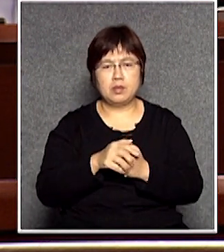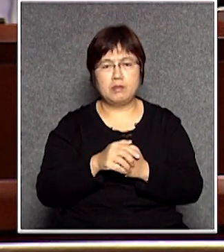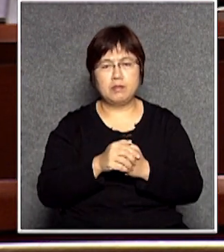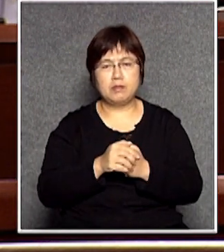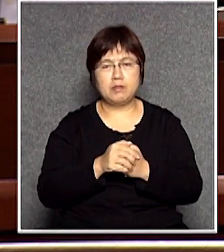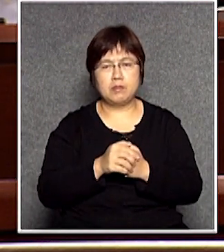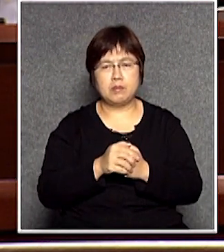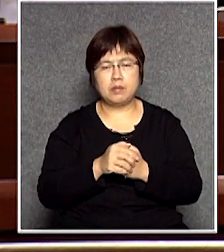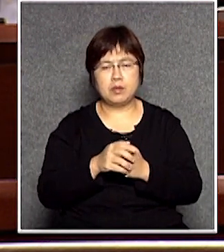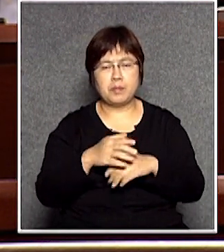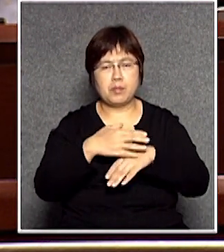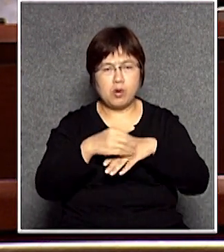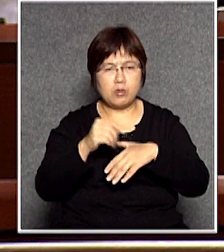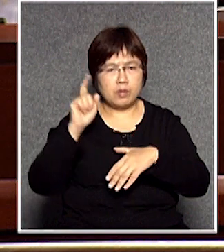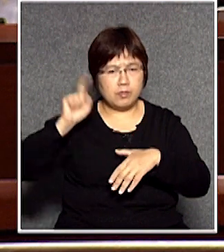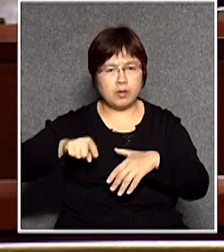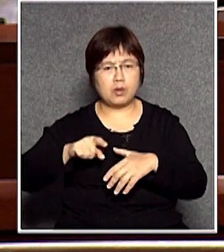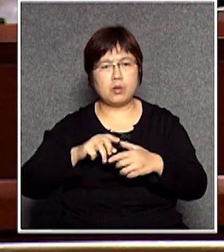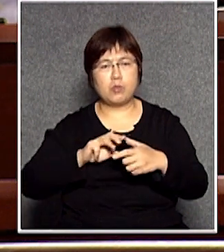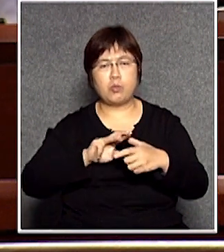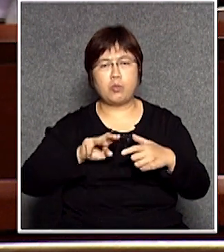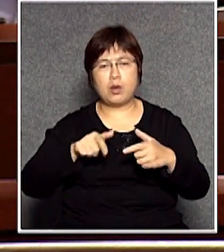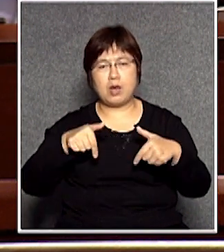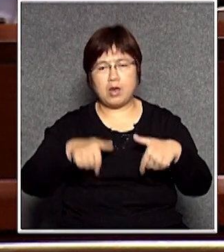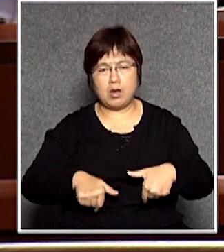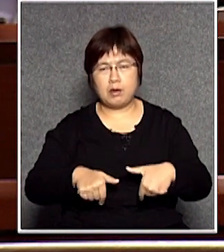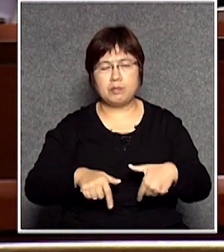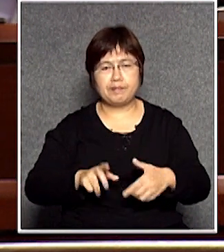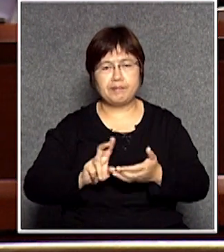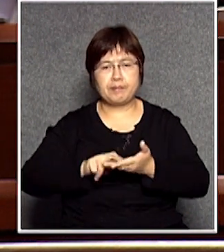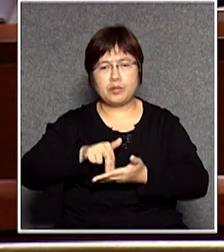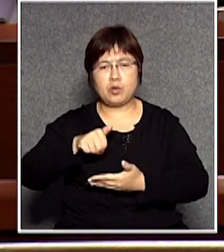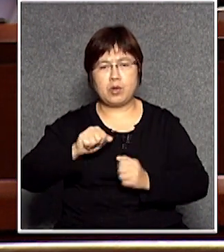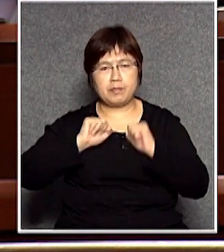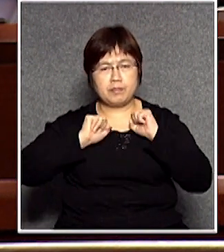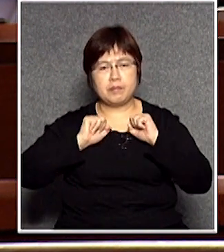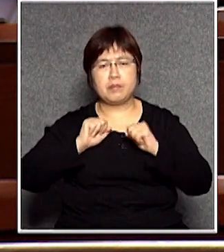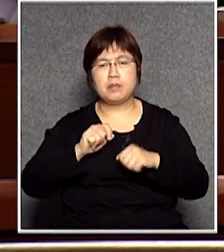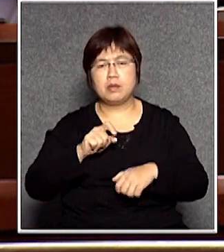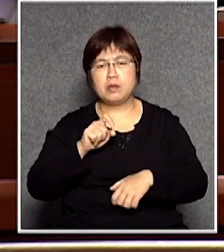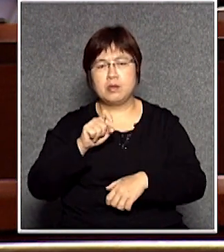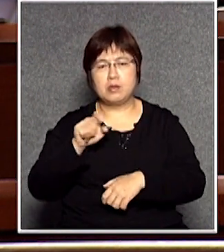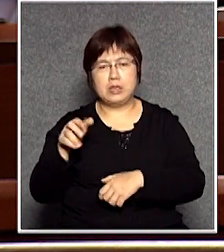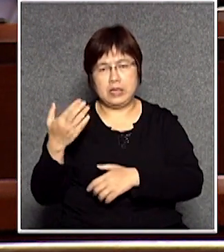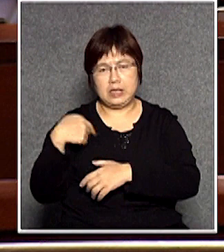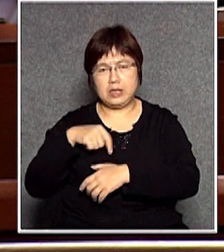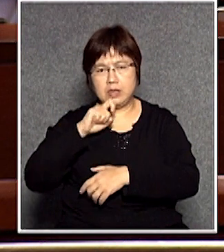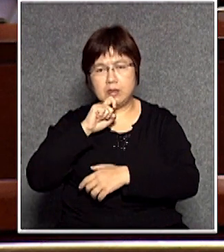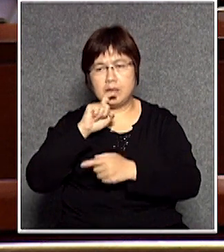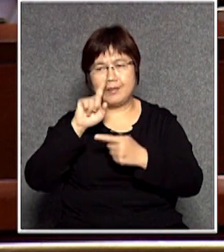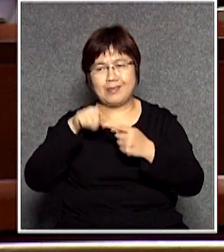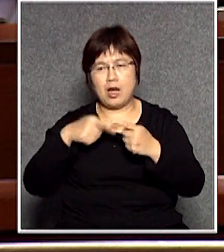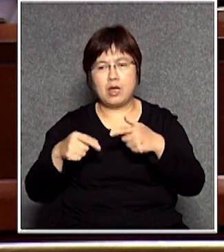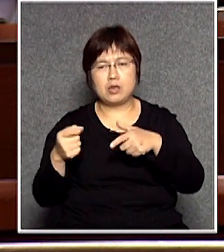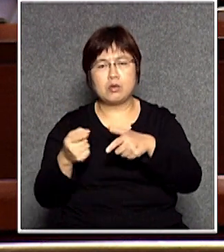這個毛澤東發起的湖南獨立運動呢，是利用當時已經有了的大公報，